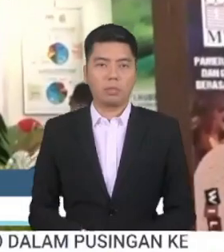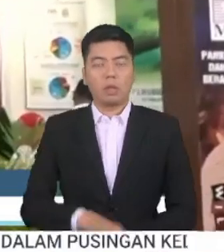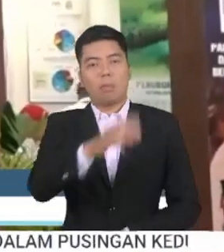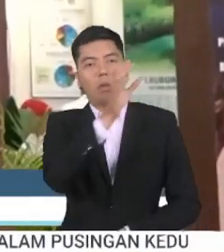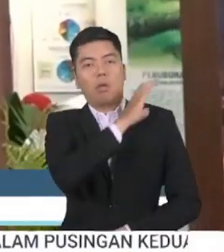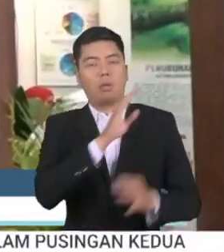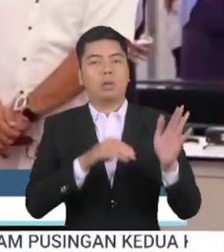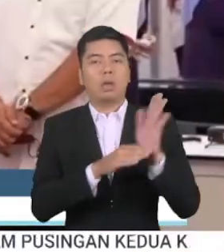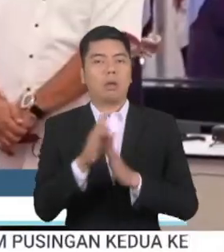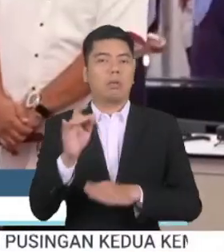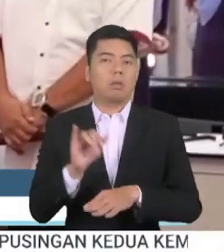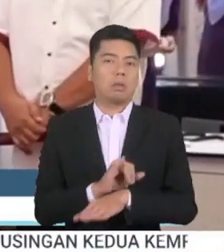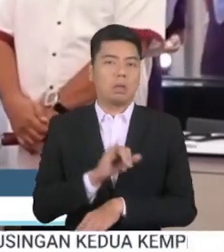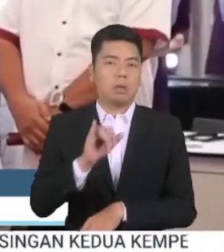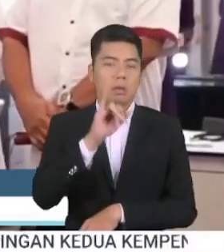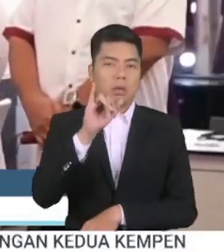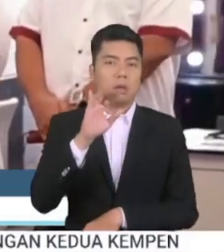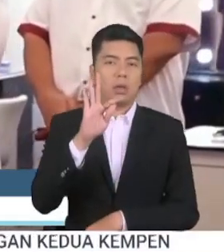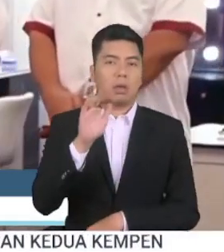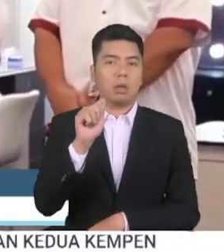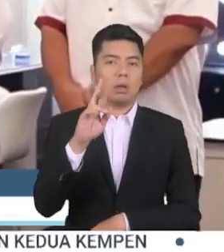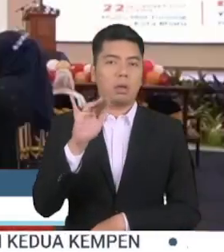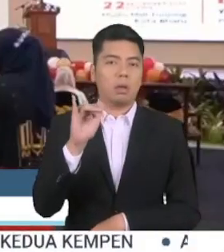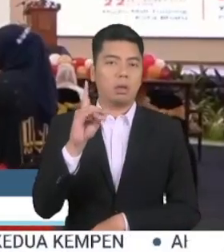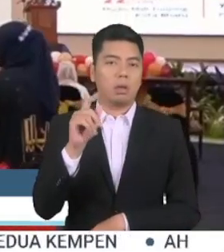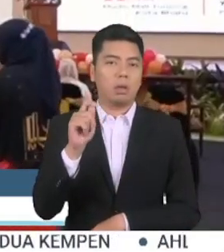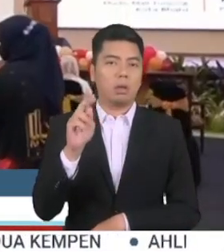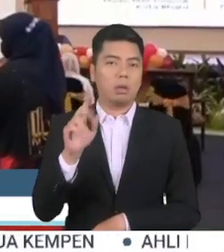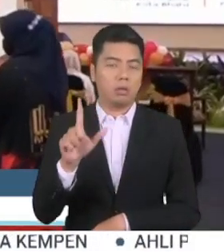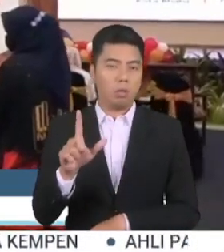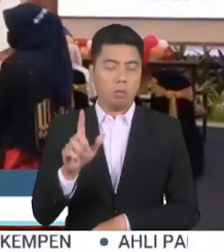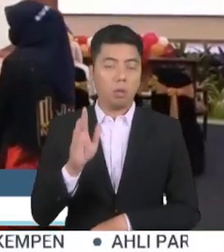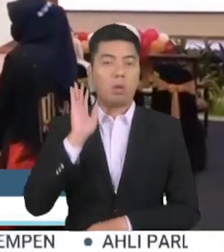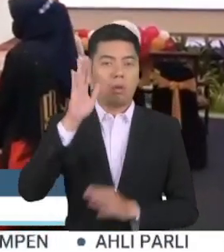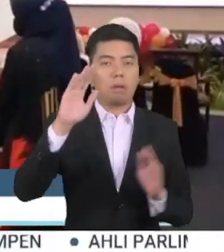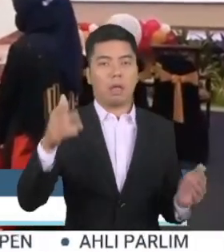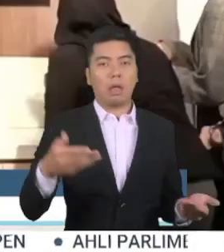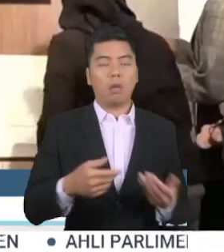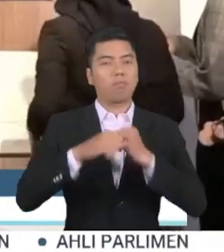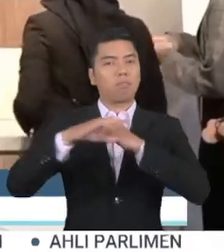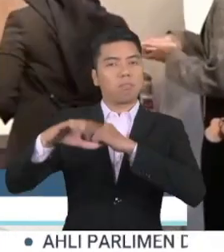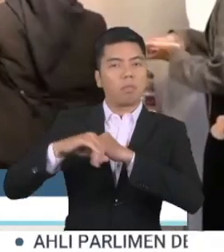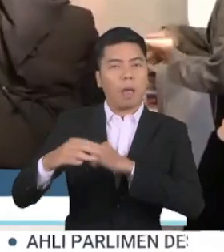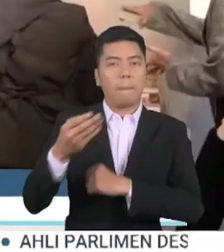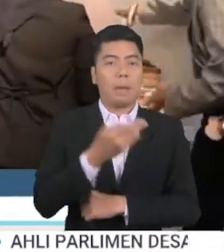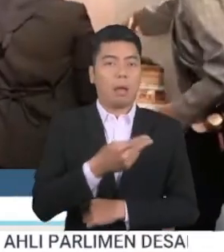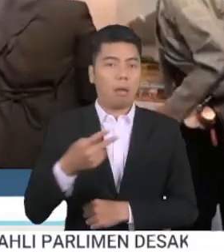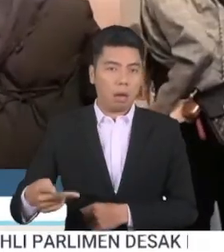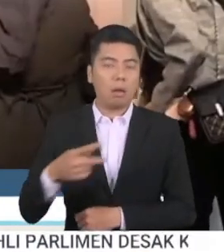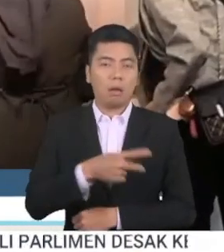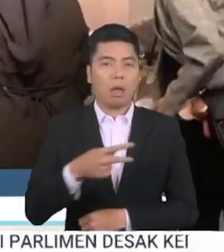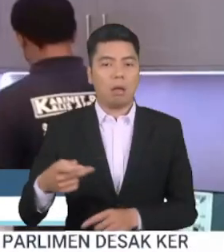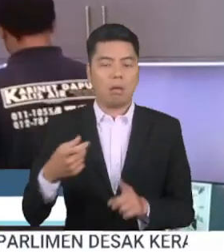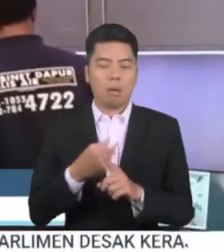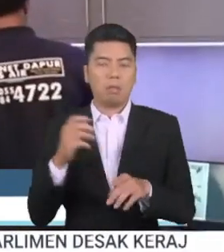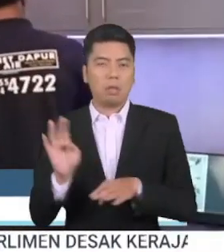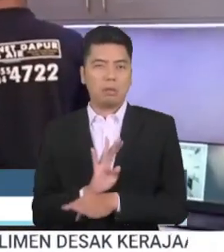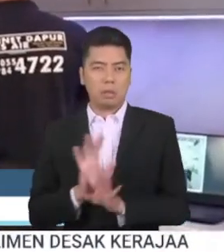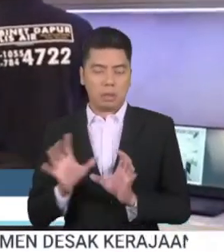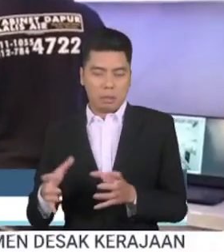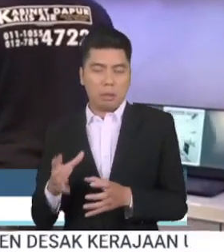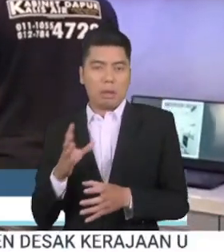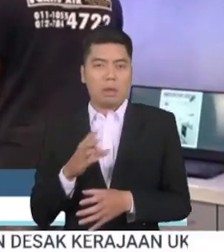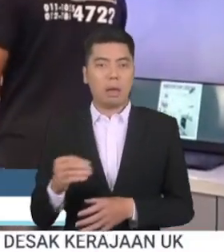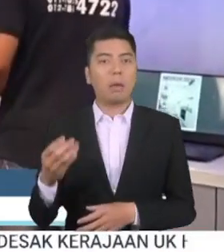Menurut pengarah pembangunan industrinya, Fardiatul Nazli Muhammad Zain, selain memperkenal dan mempromosi produk yang dihasilkan oleh perusahaan kecil